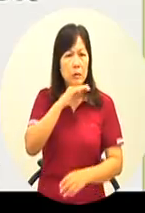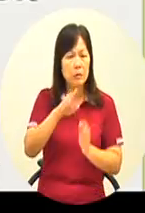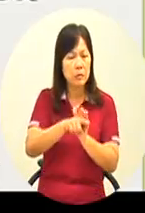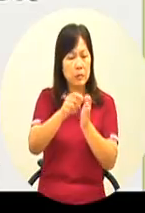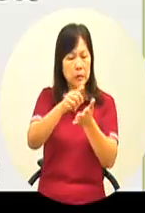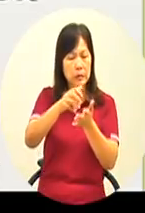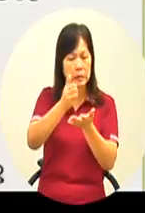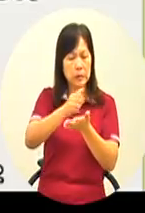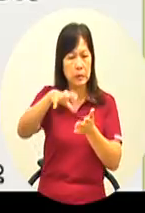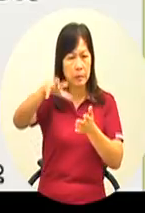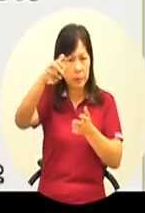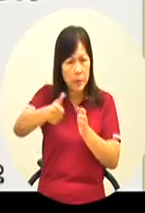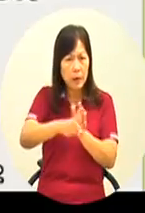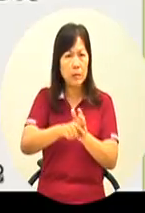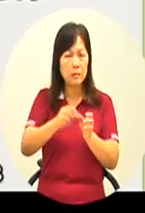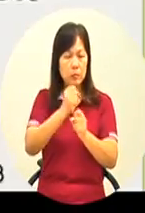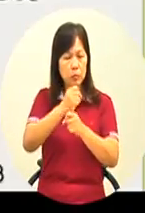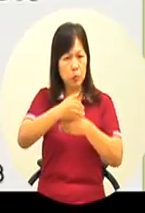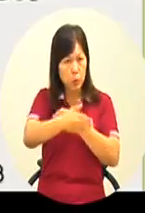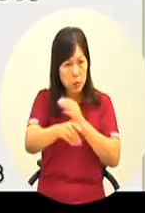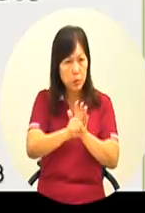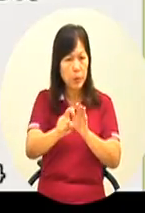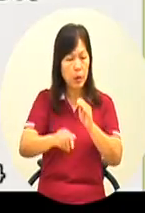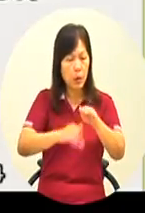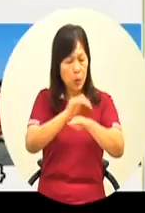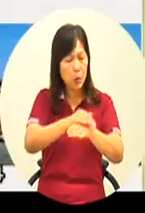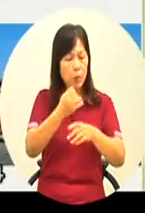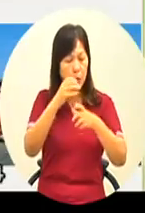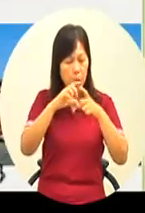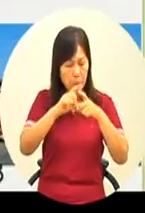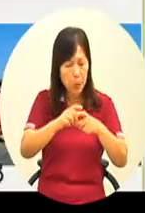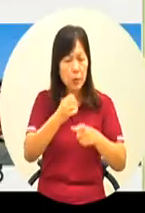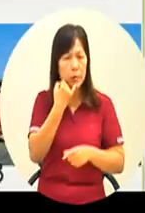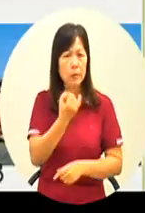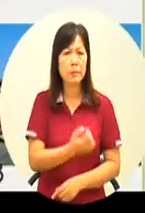行的进度，预计何时可以完成啊？等一下几位啦。